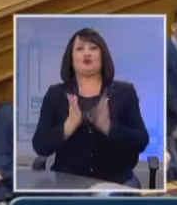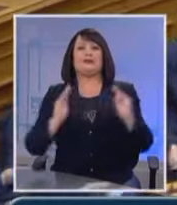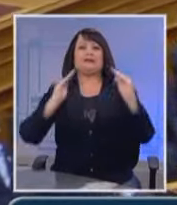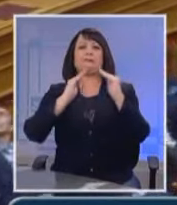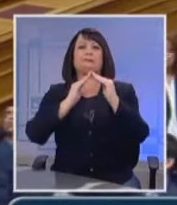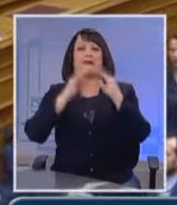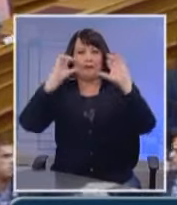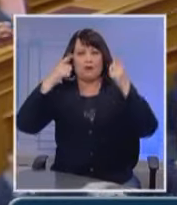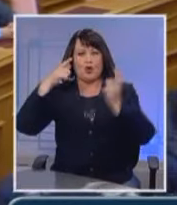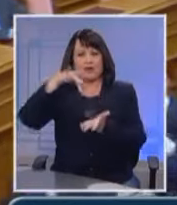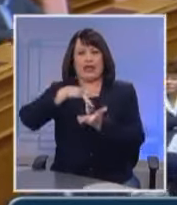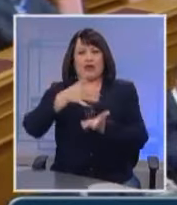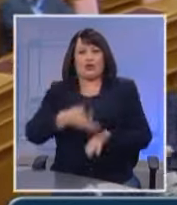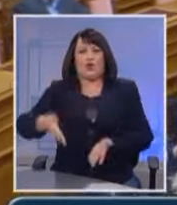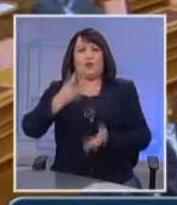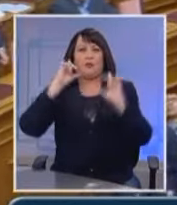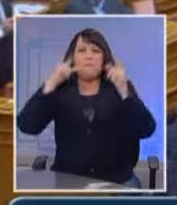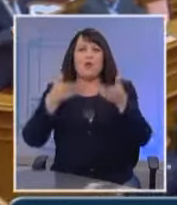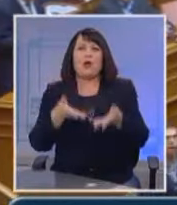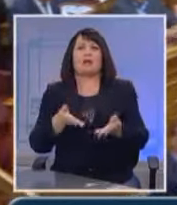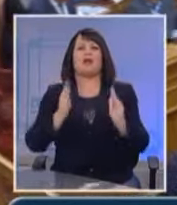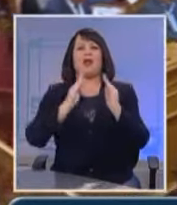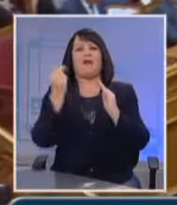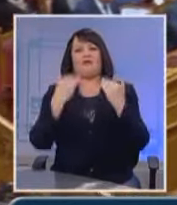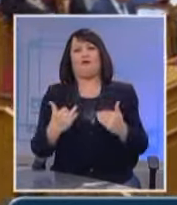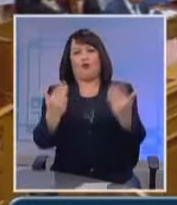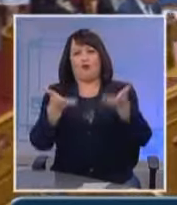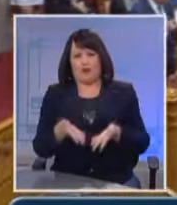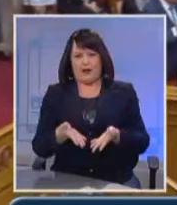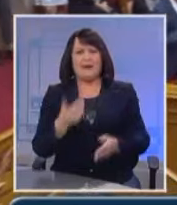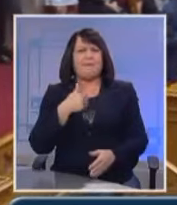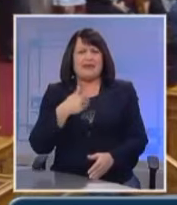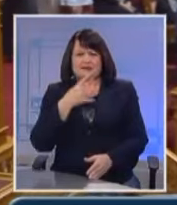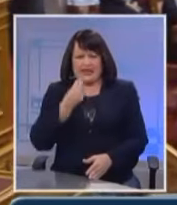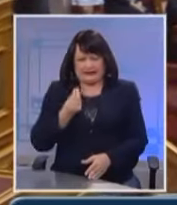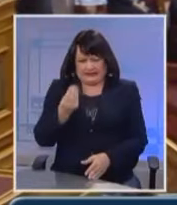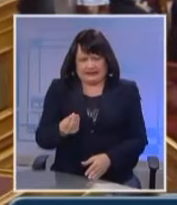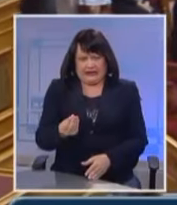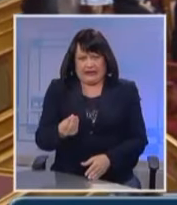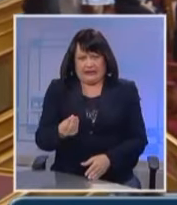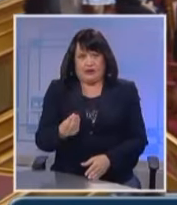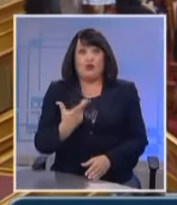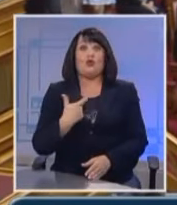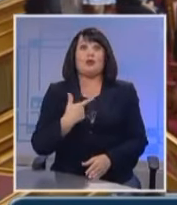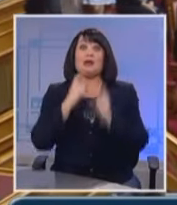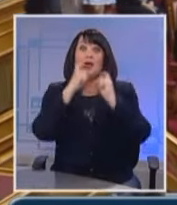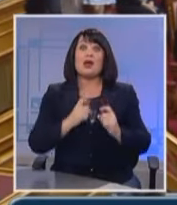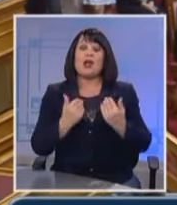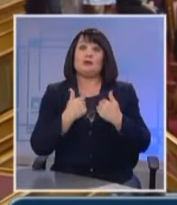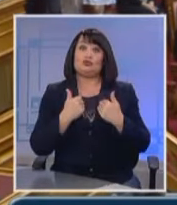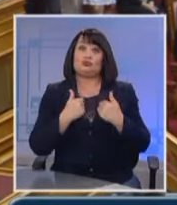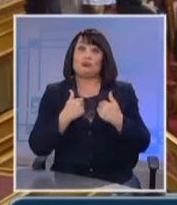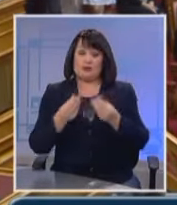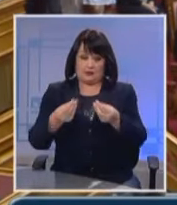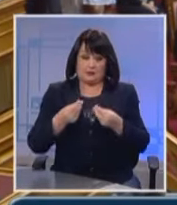δημοκρατίας, εμείς όχι ως αντίδωρο, αλλά ως ανταπόδοση του χρέους το οποίο εσείς